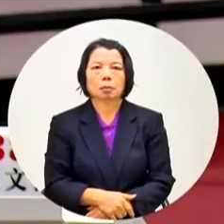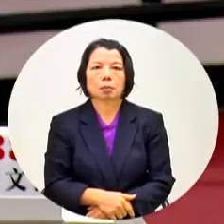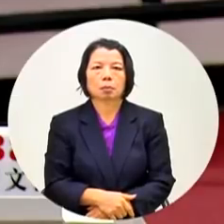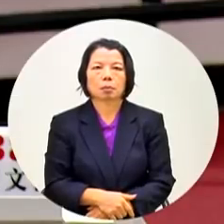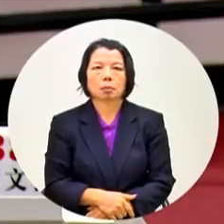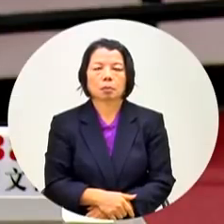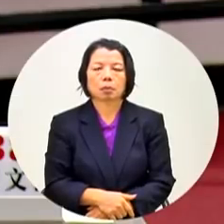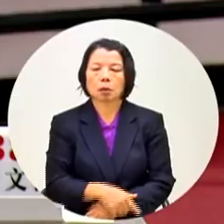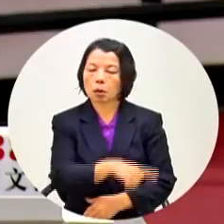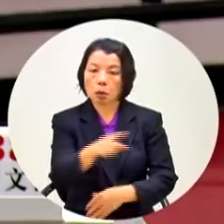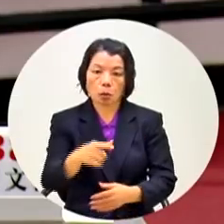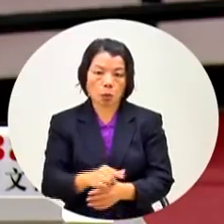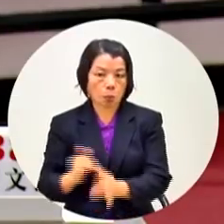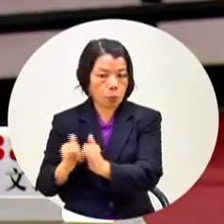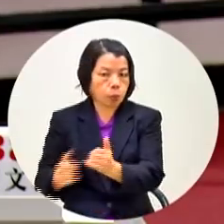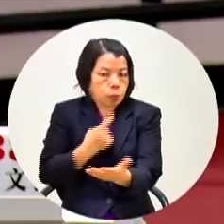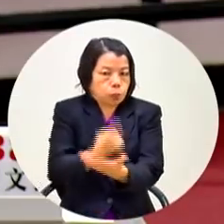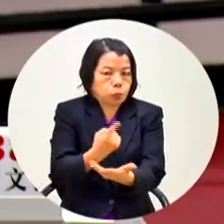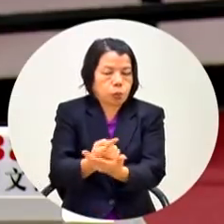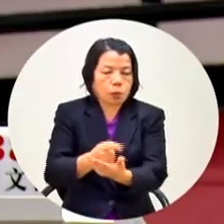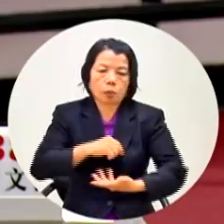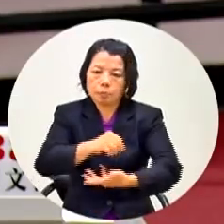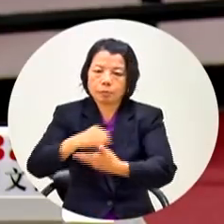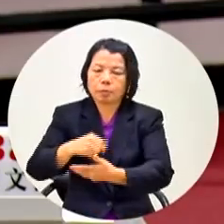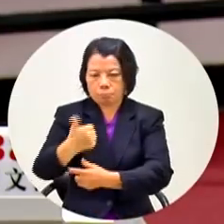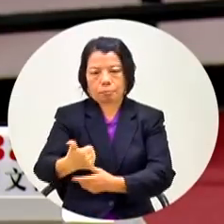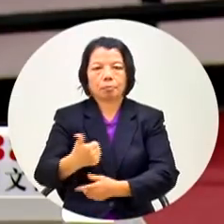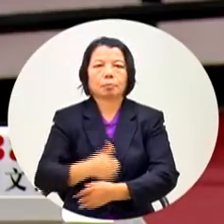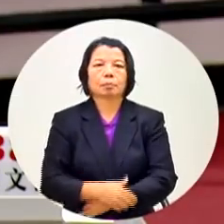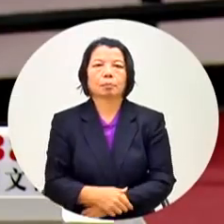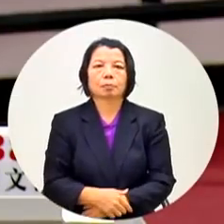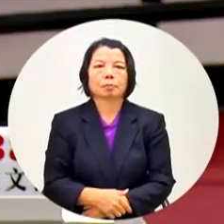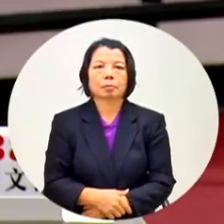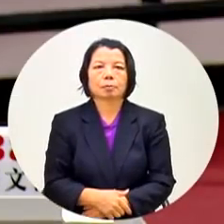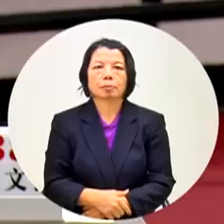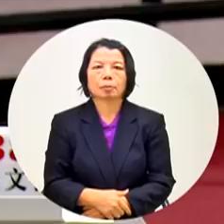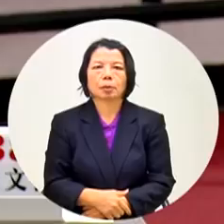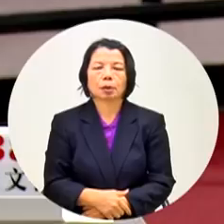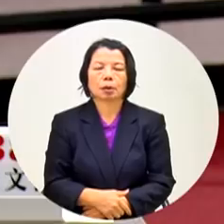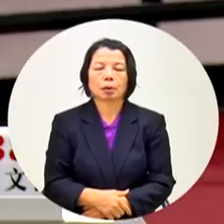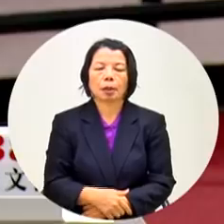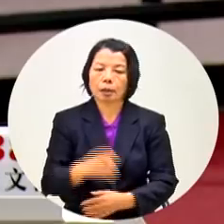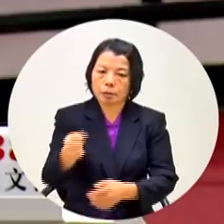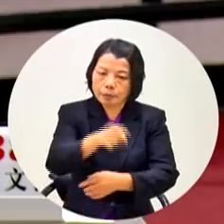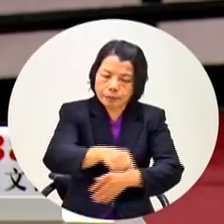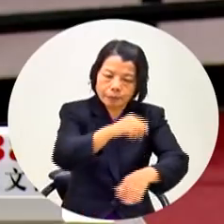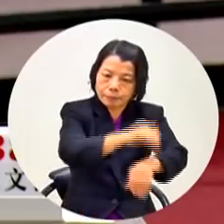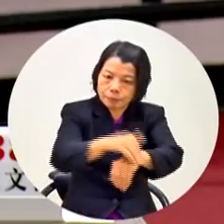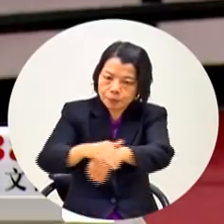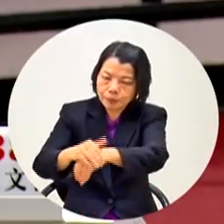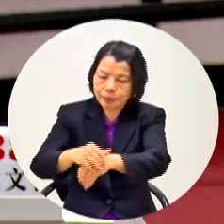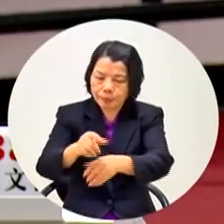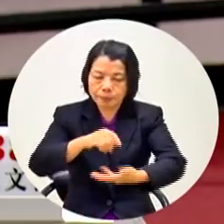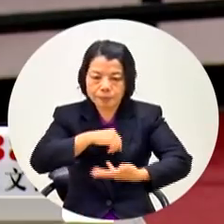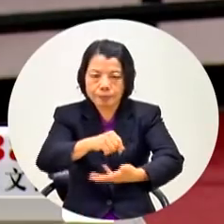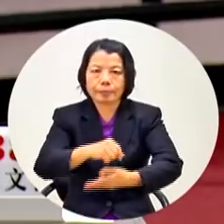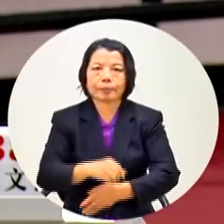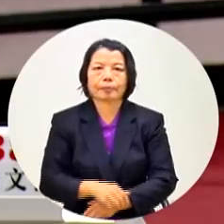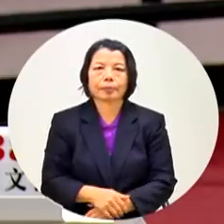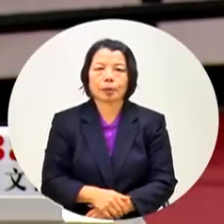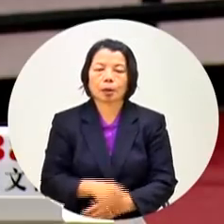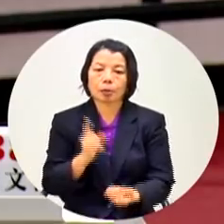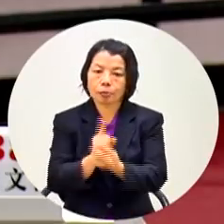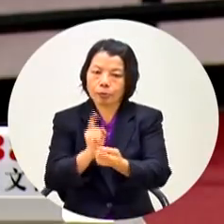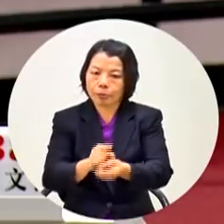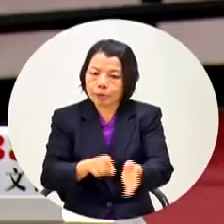很多好的意见，那所以说接下来的学者专家意见，我相信大家都是专家对专家一定可以提出一个相对比较